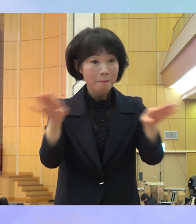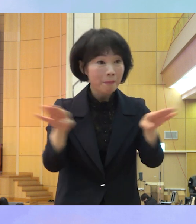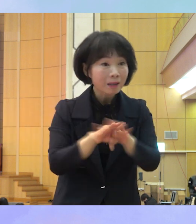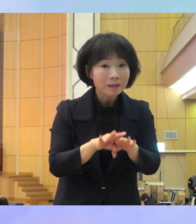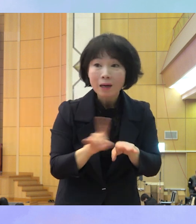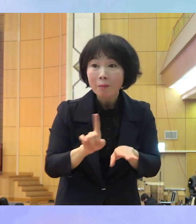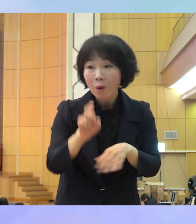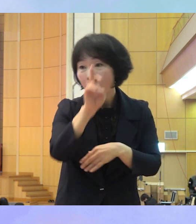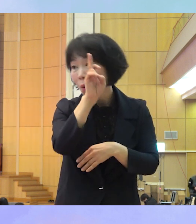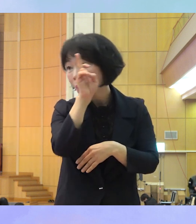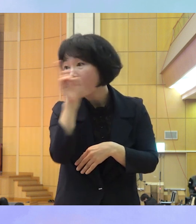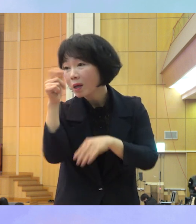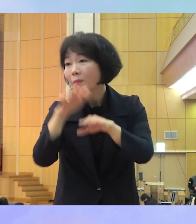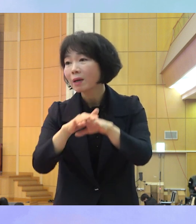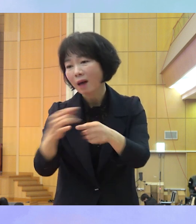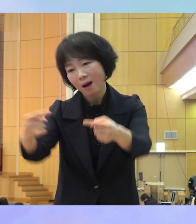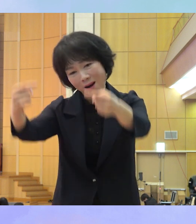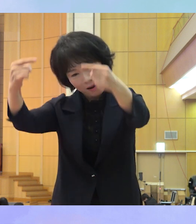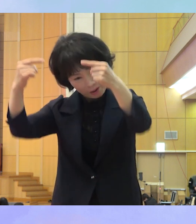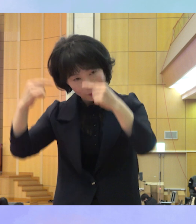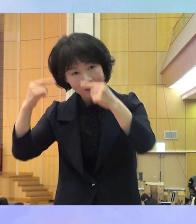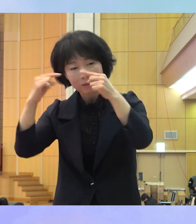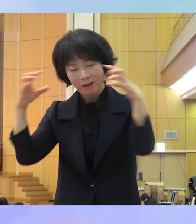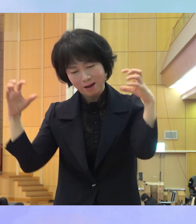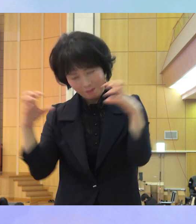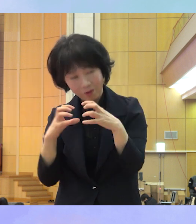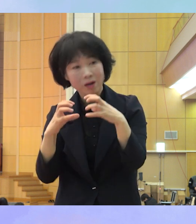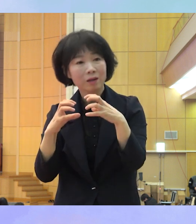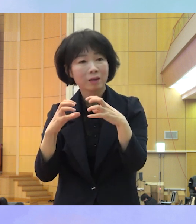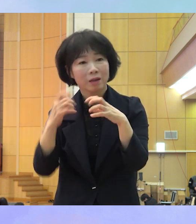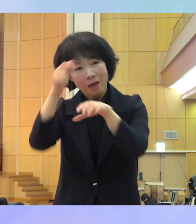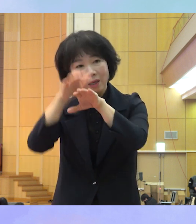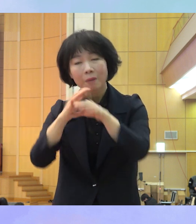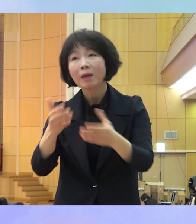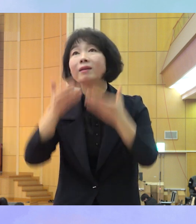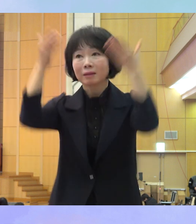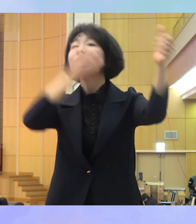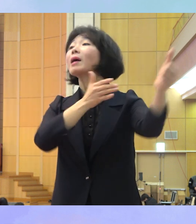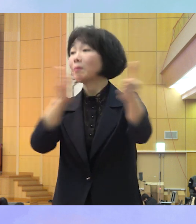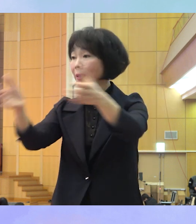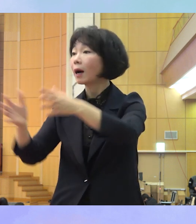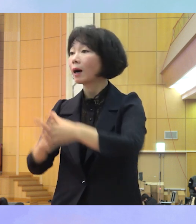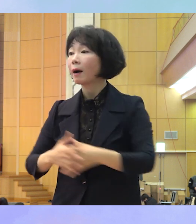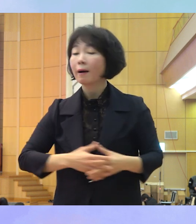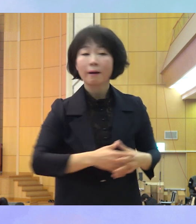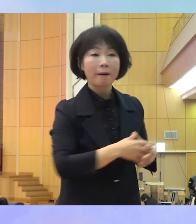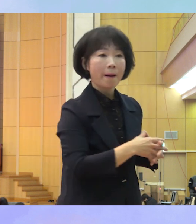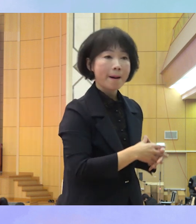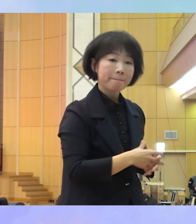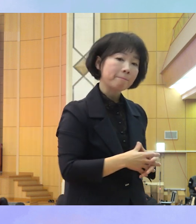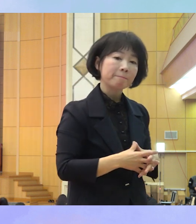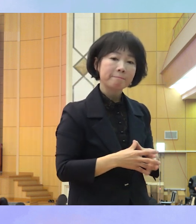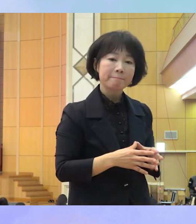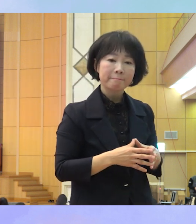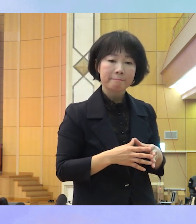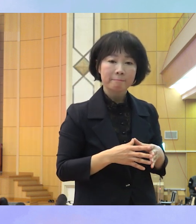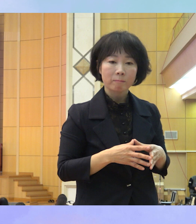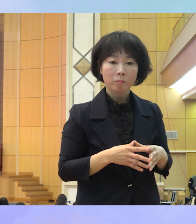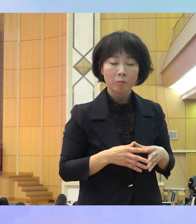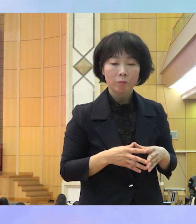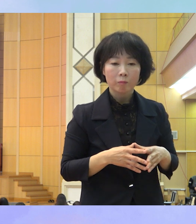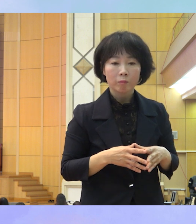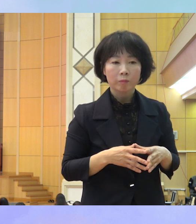주에 지난주에 새로 시작한 중급 성경교육 지하